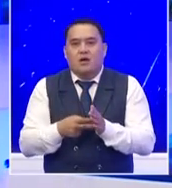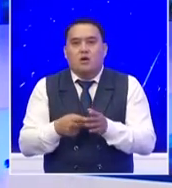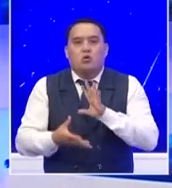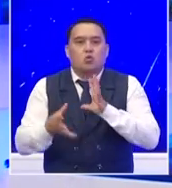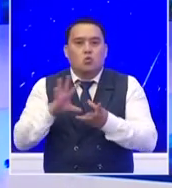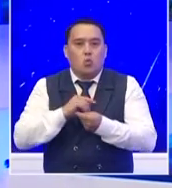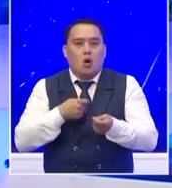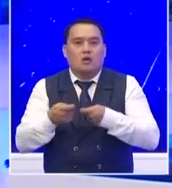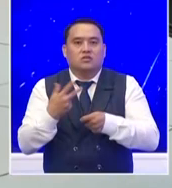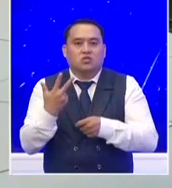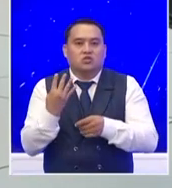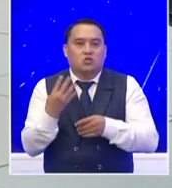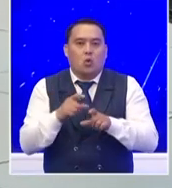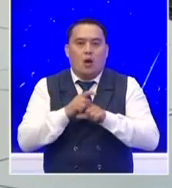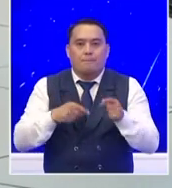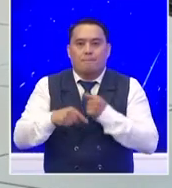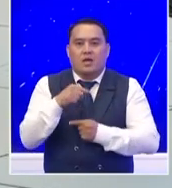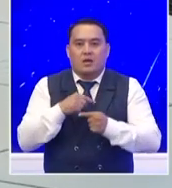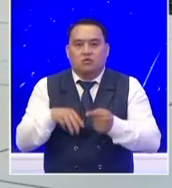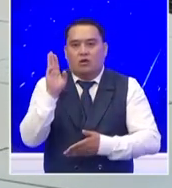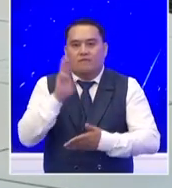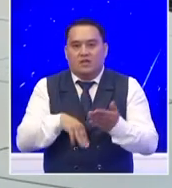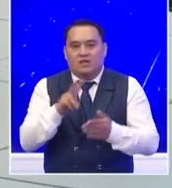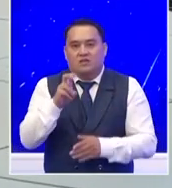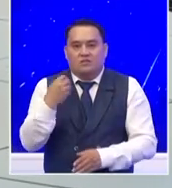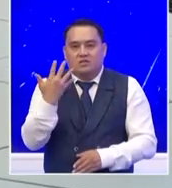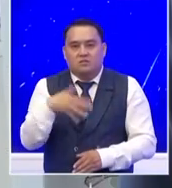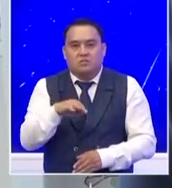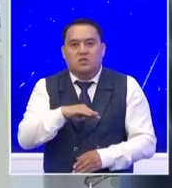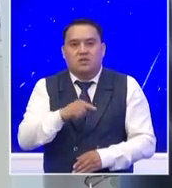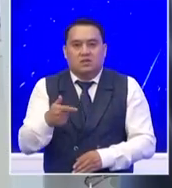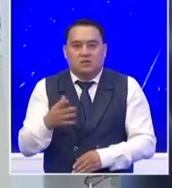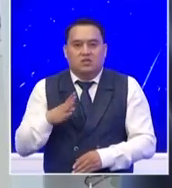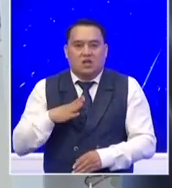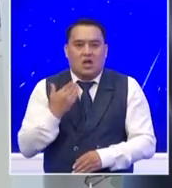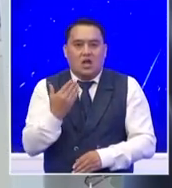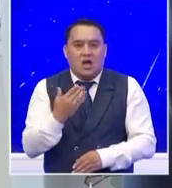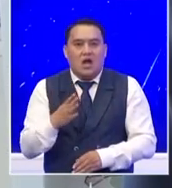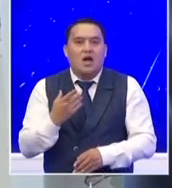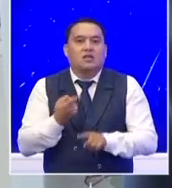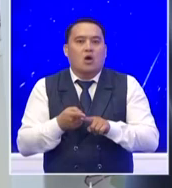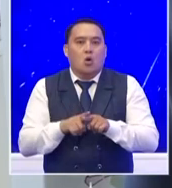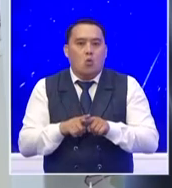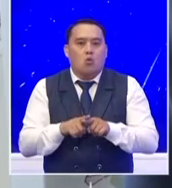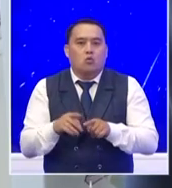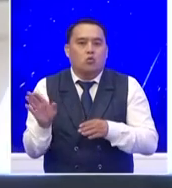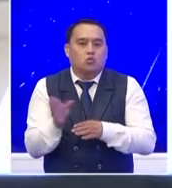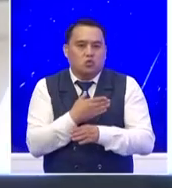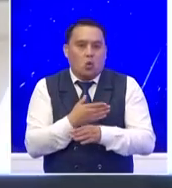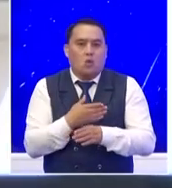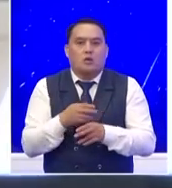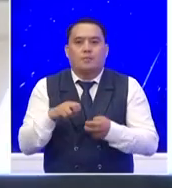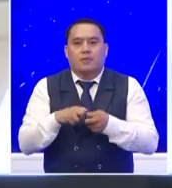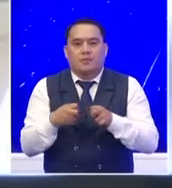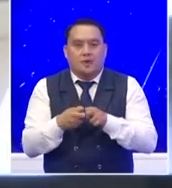итоге руководители 4 объектов малого бизнеса были оштрафованы на сумму 250 тысяч тенге. Однако немало и тех, кто